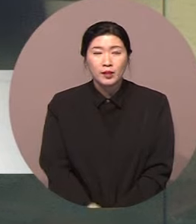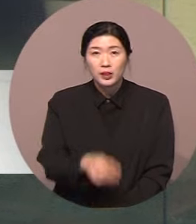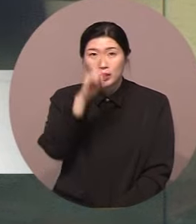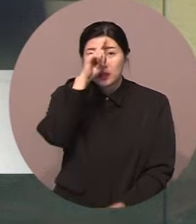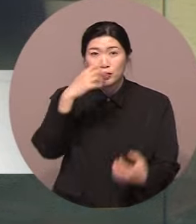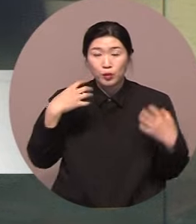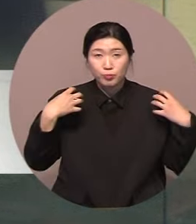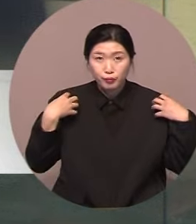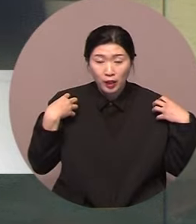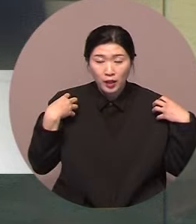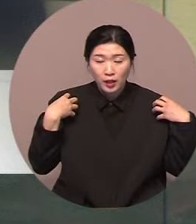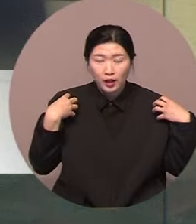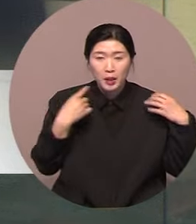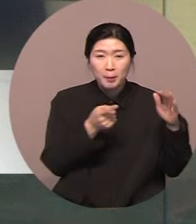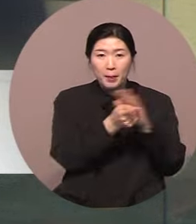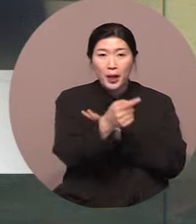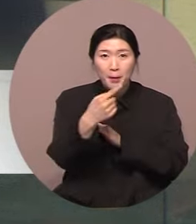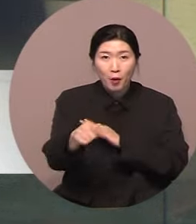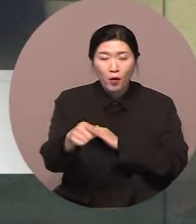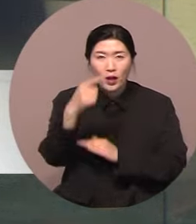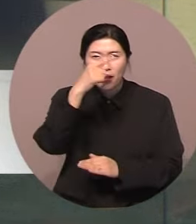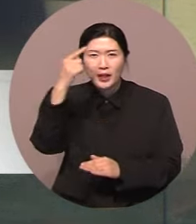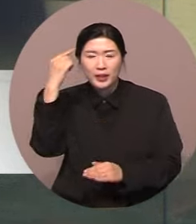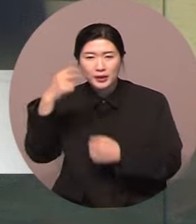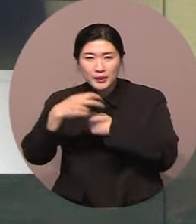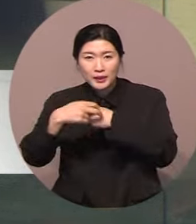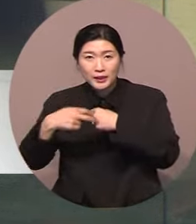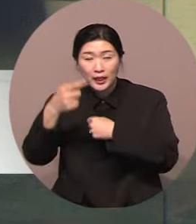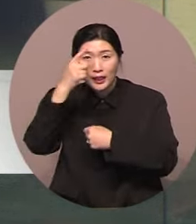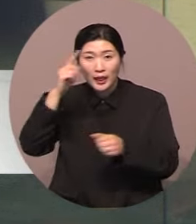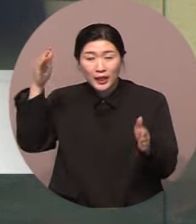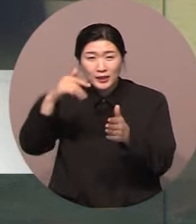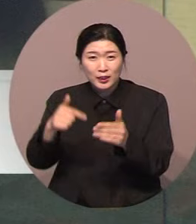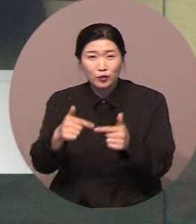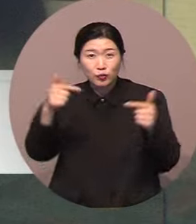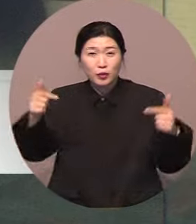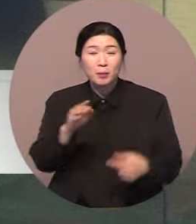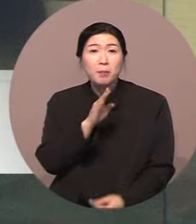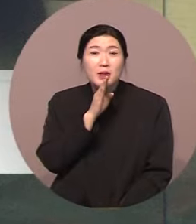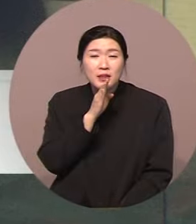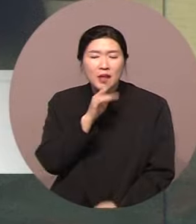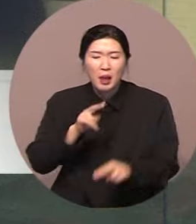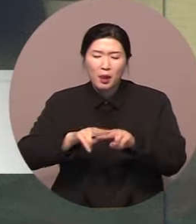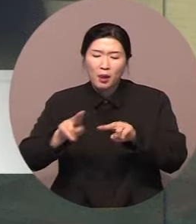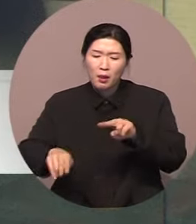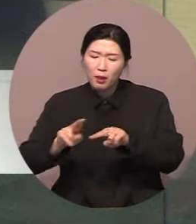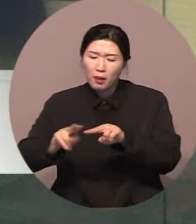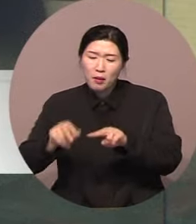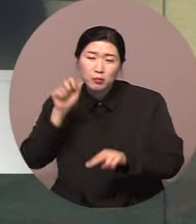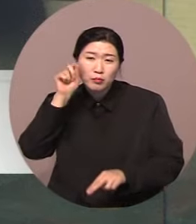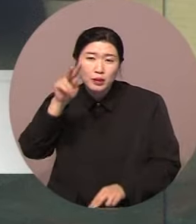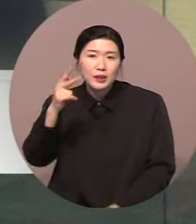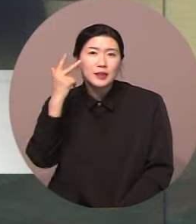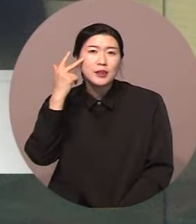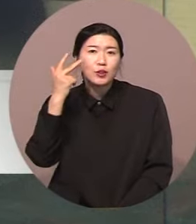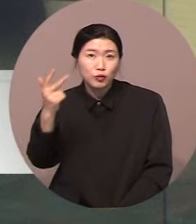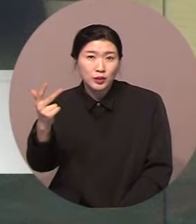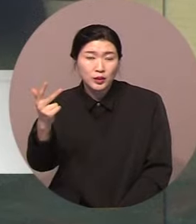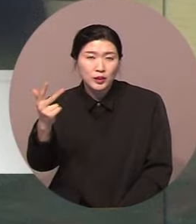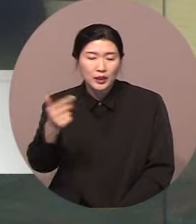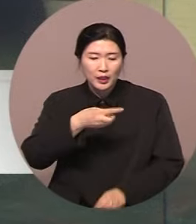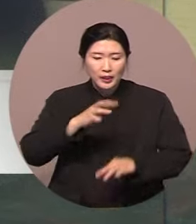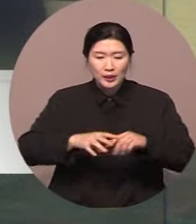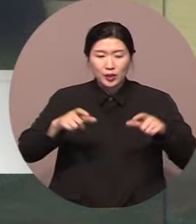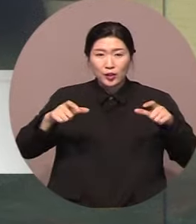정부의 의과대학 정원 확대에 반발해 지역 전공의들이 대거 병원을 떠난 지 일주일이 지났습니다. 대전에서는 80대